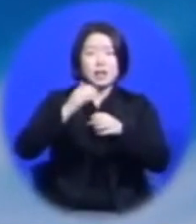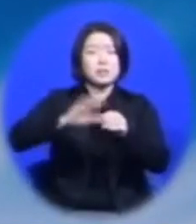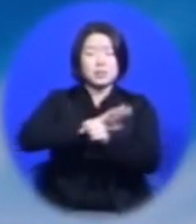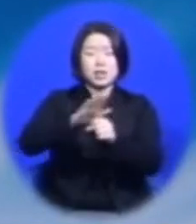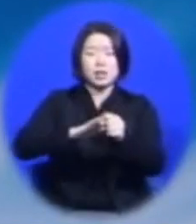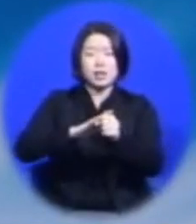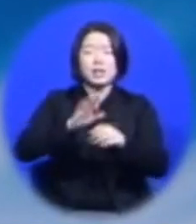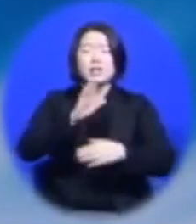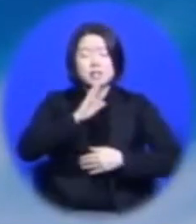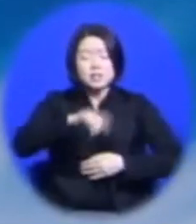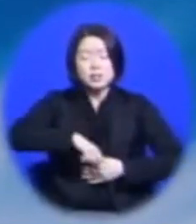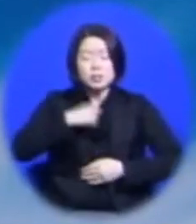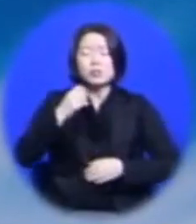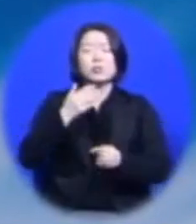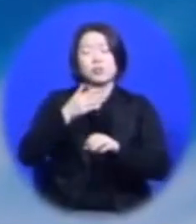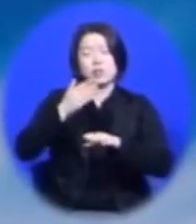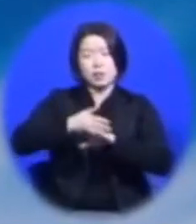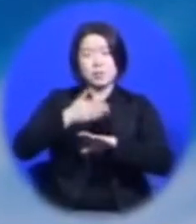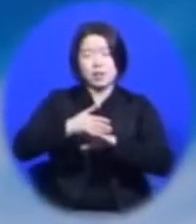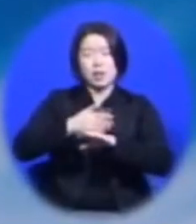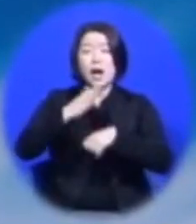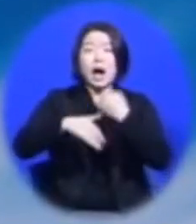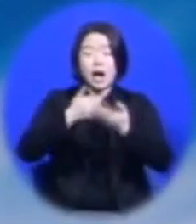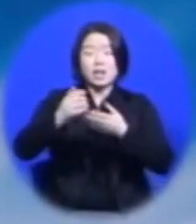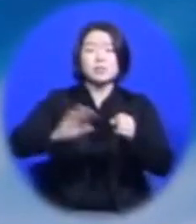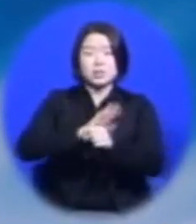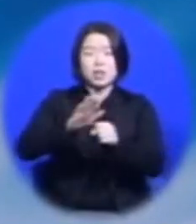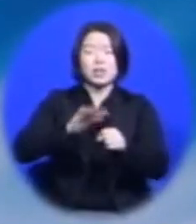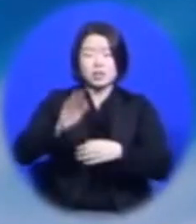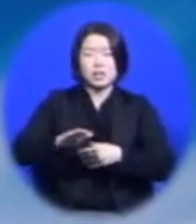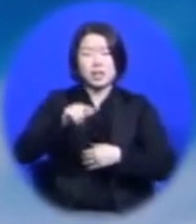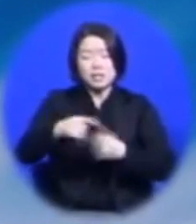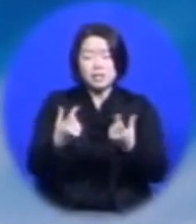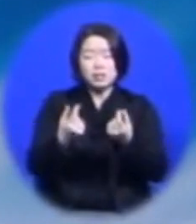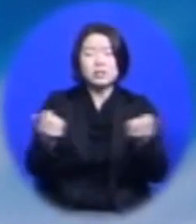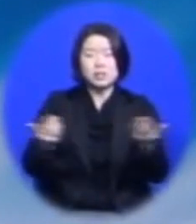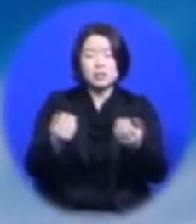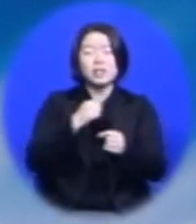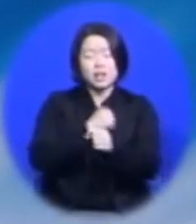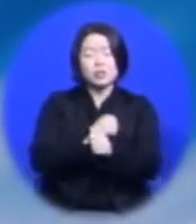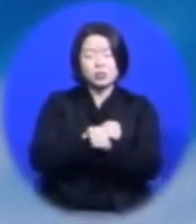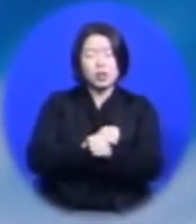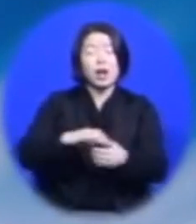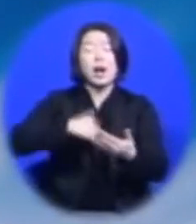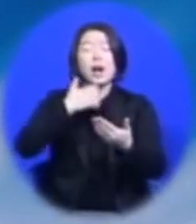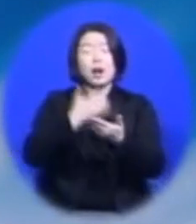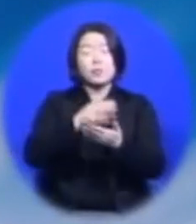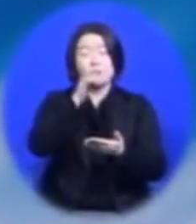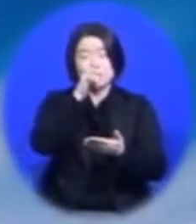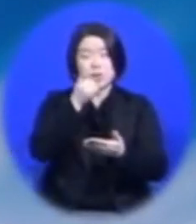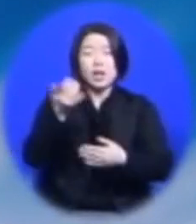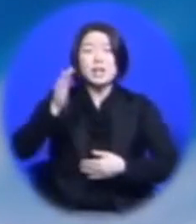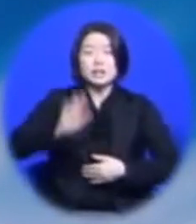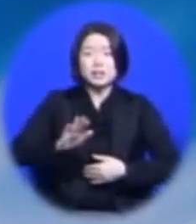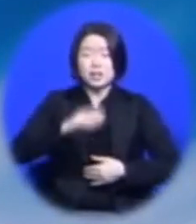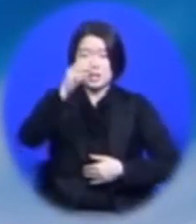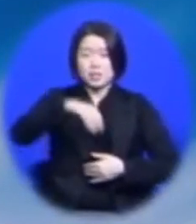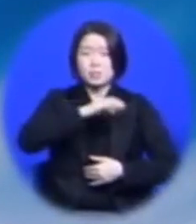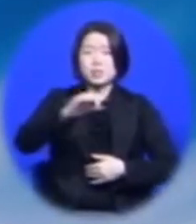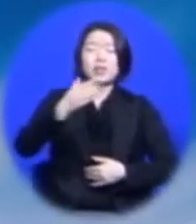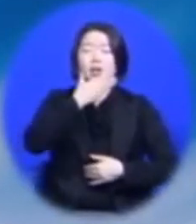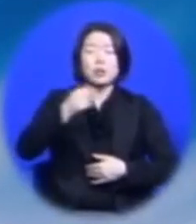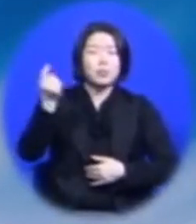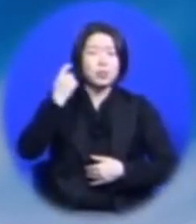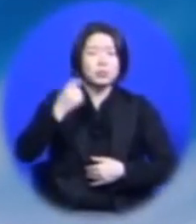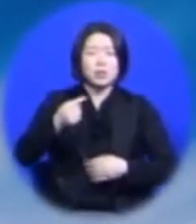감사했습니다. 하나님은 사랑이시라더니 이런 일도 하셨구나 하고 감동했습니다. 그런데 십자가 복음을 정확히 알고